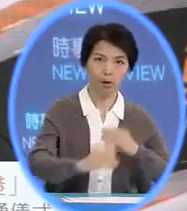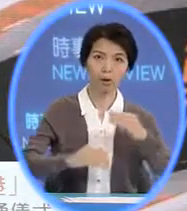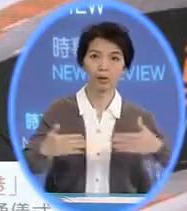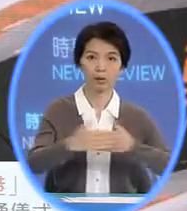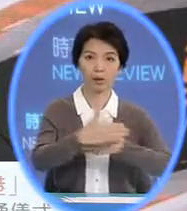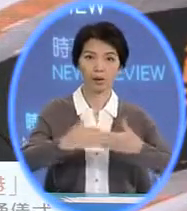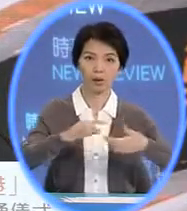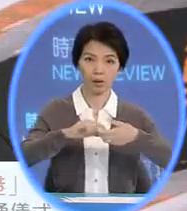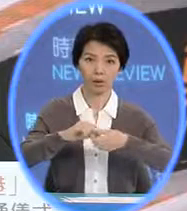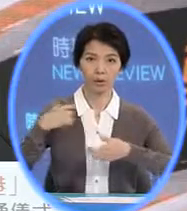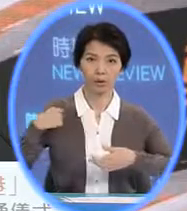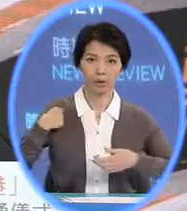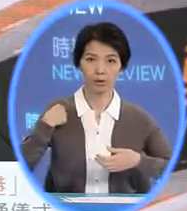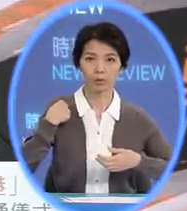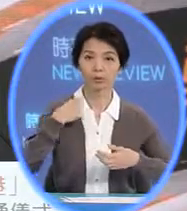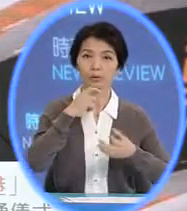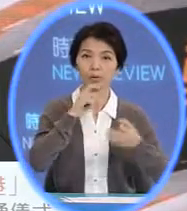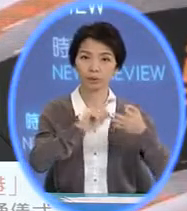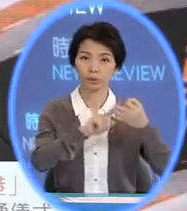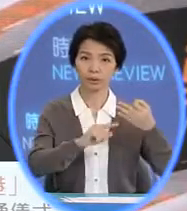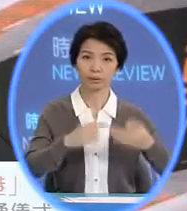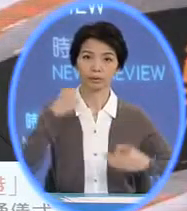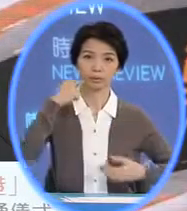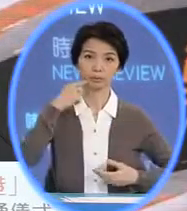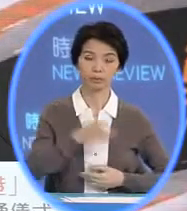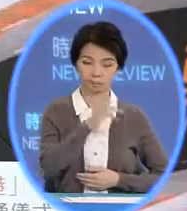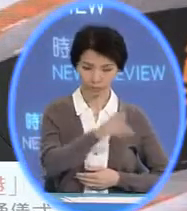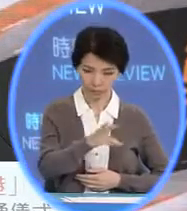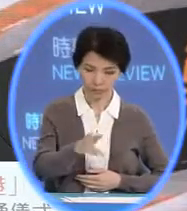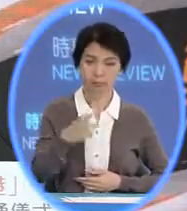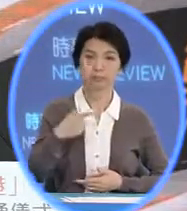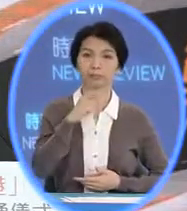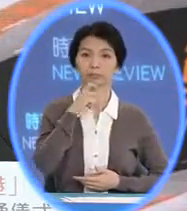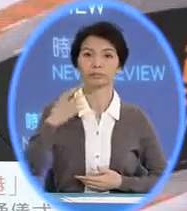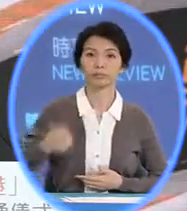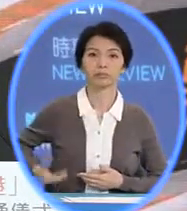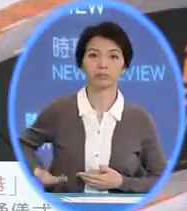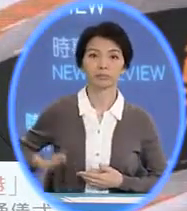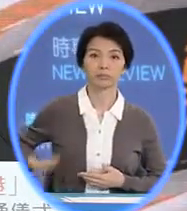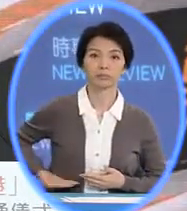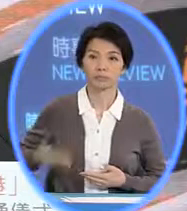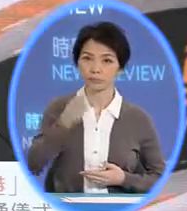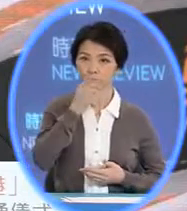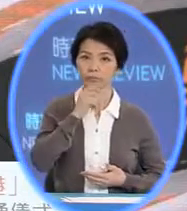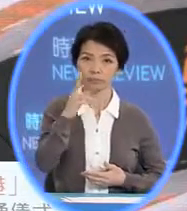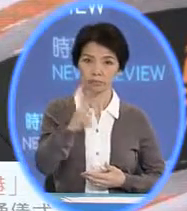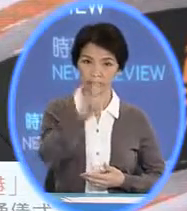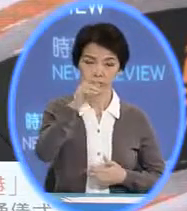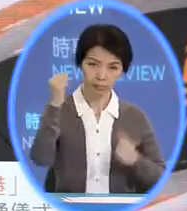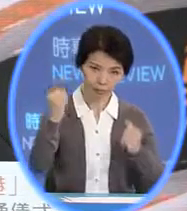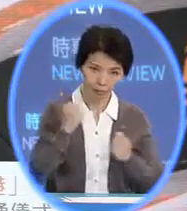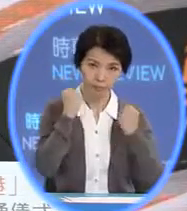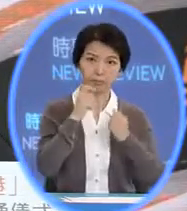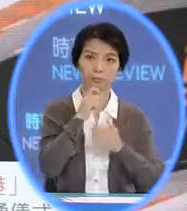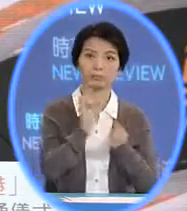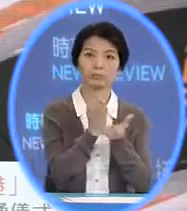院的坚强领导下和粤港两地的共同努力下，克服了各方面